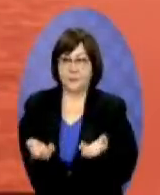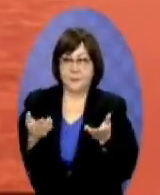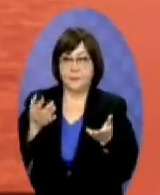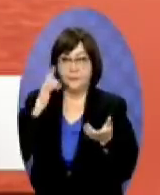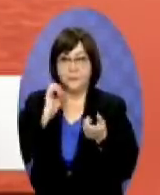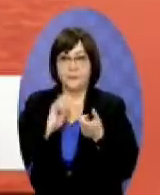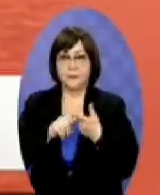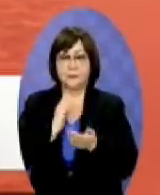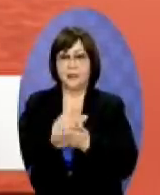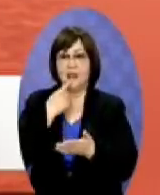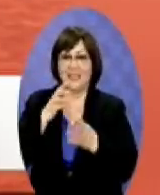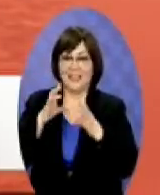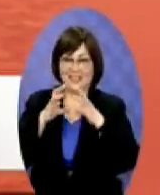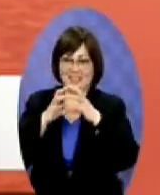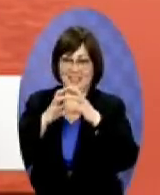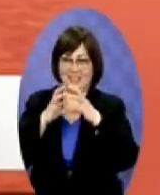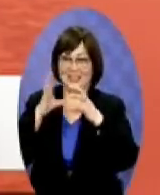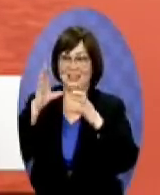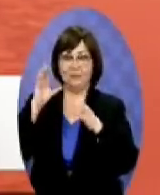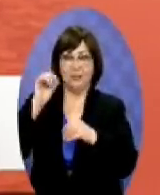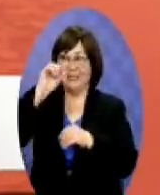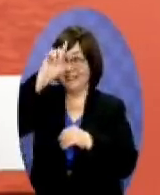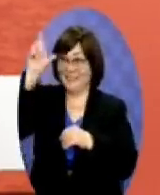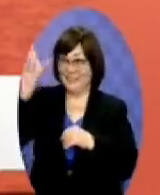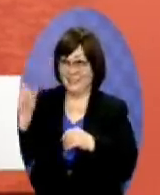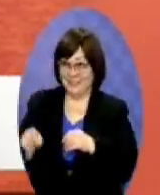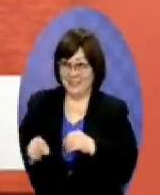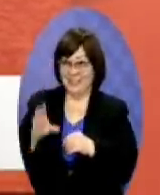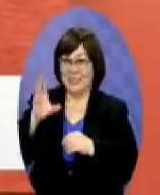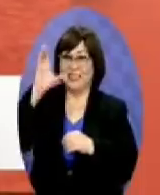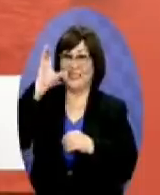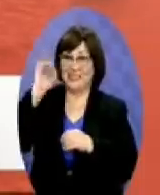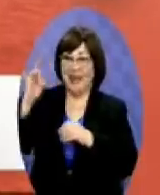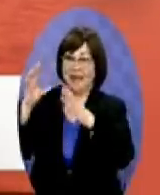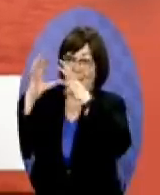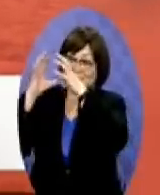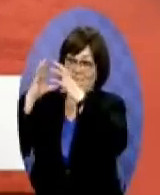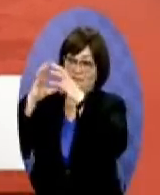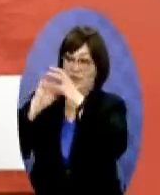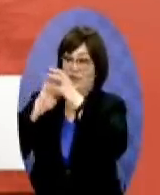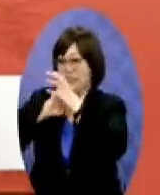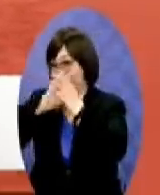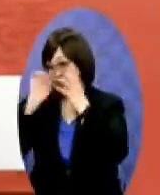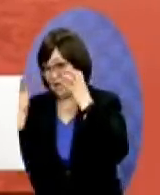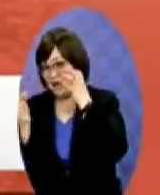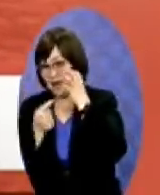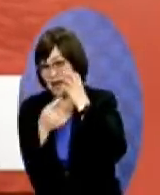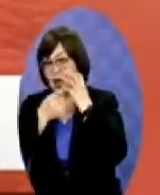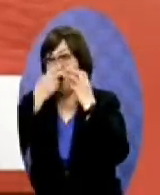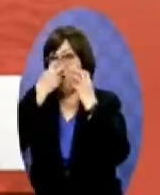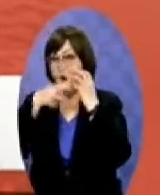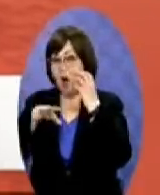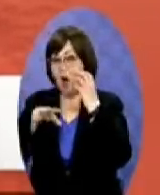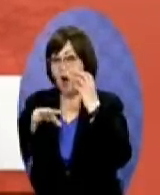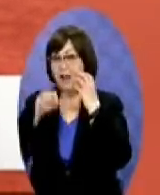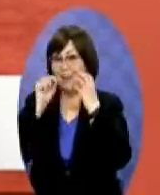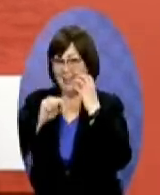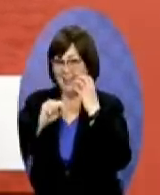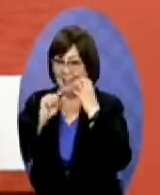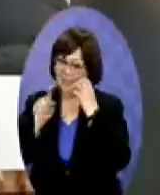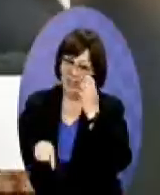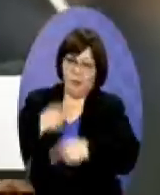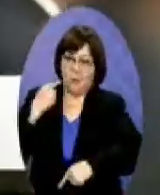улс сарны цаа талд өөрийн шинэ станцыг амжилттай хүргэсэн энэ амжилтаа цаашид улам ахиулна гэдгийг тэрээр онцлон